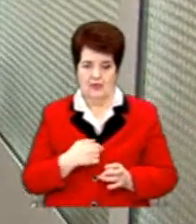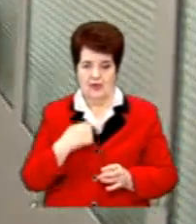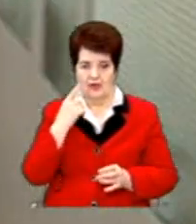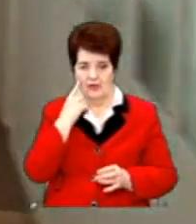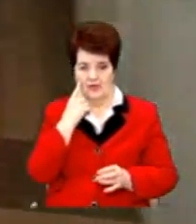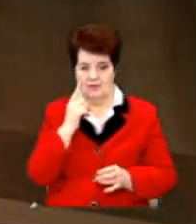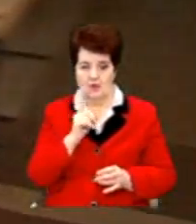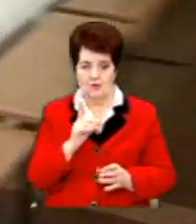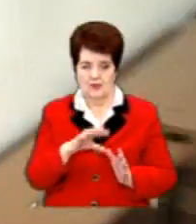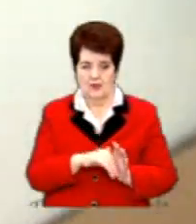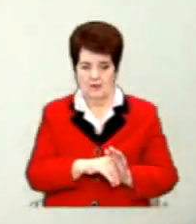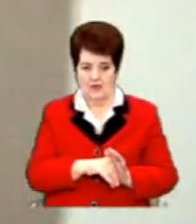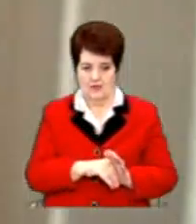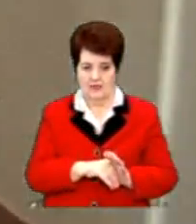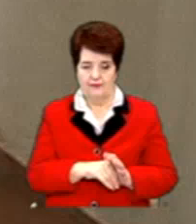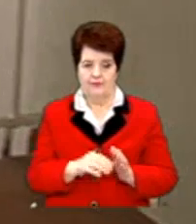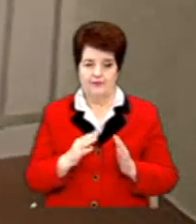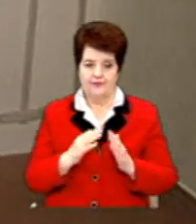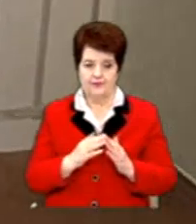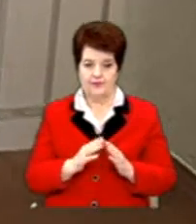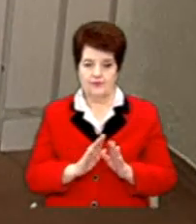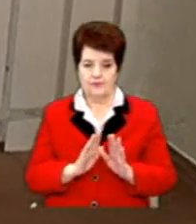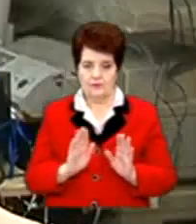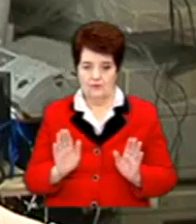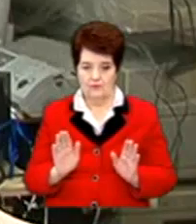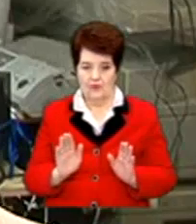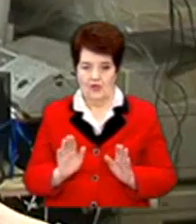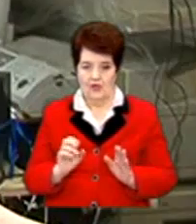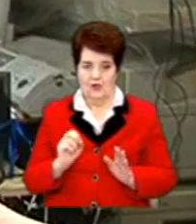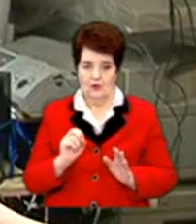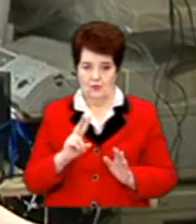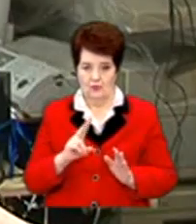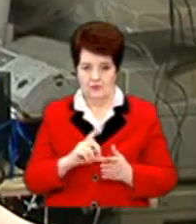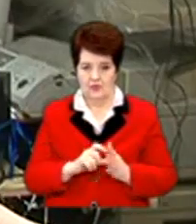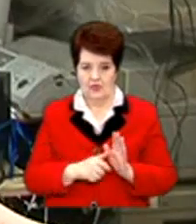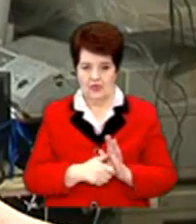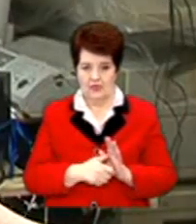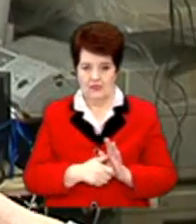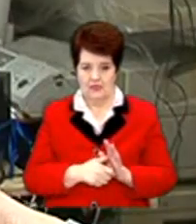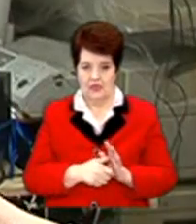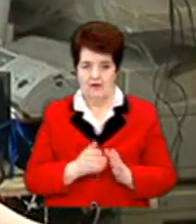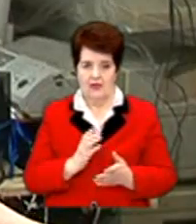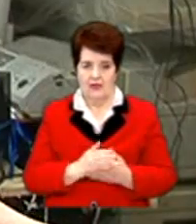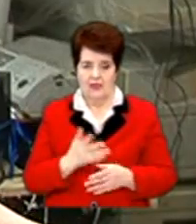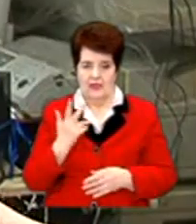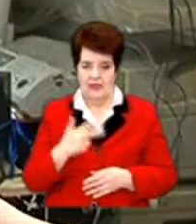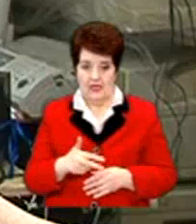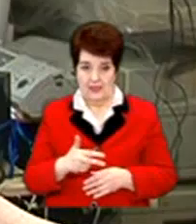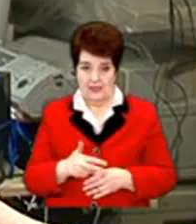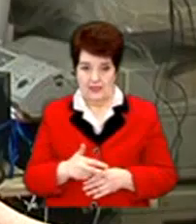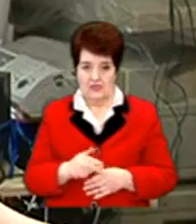gândim cum să ne amplasăm într-o încăpere care are doar 12 clase. Deci fiind 30 de